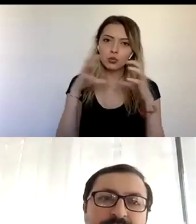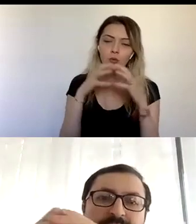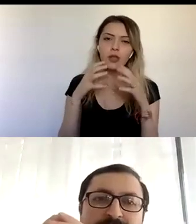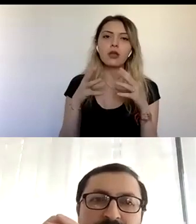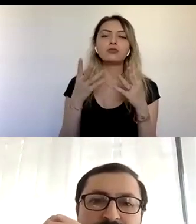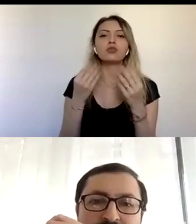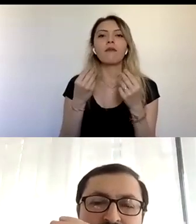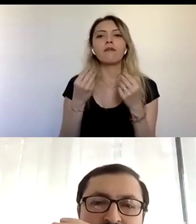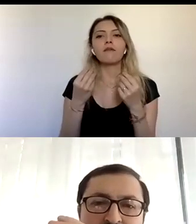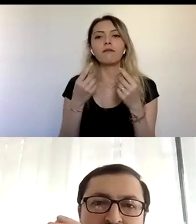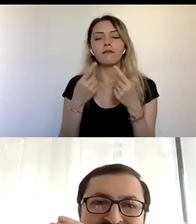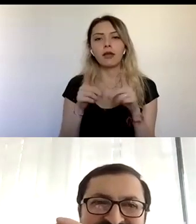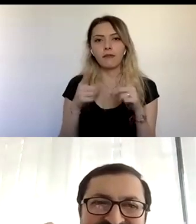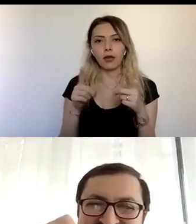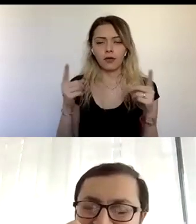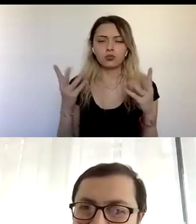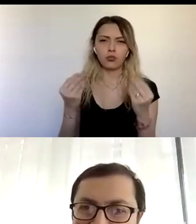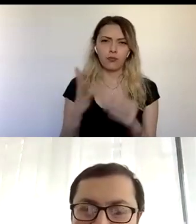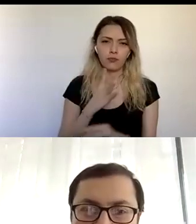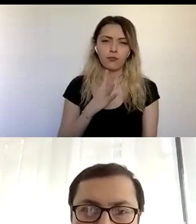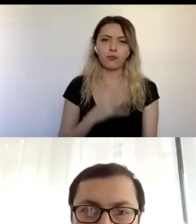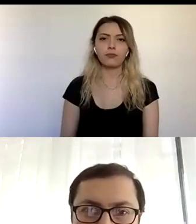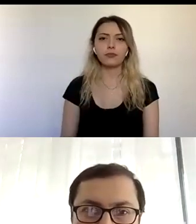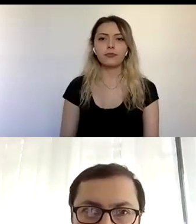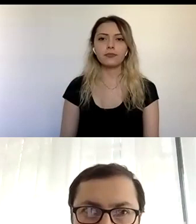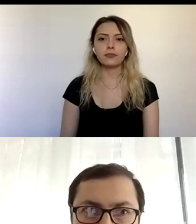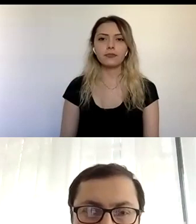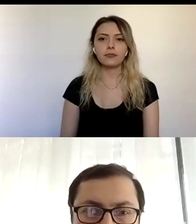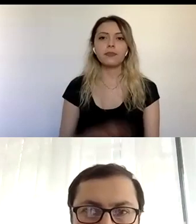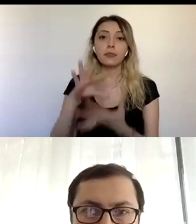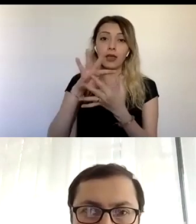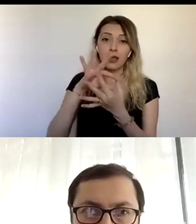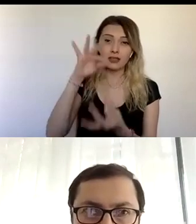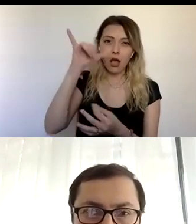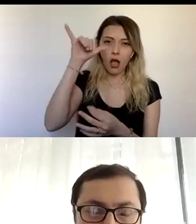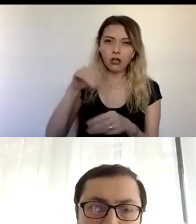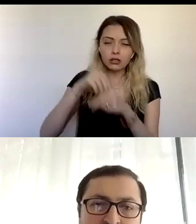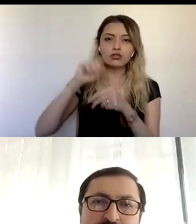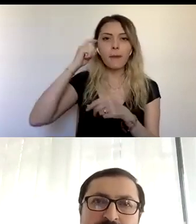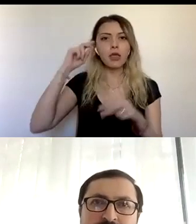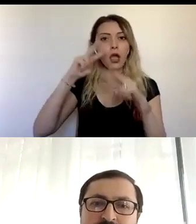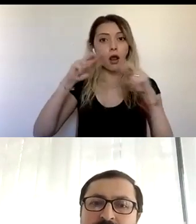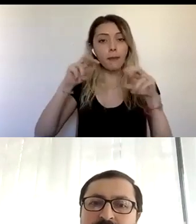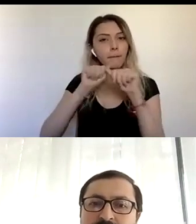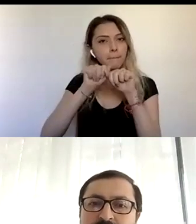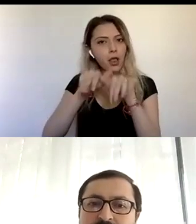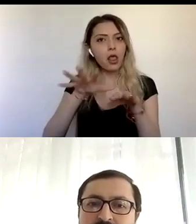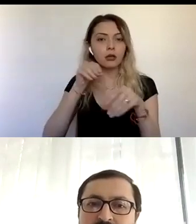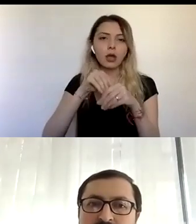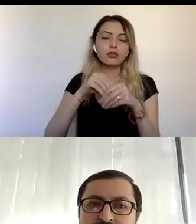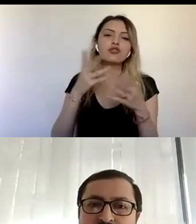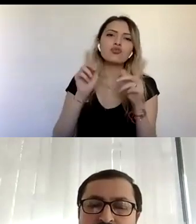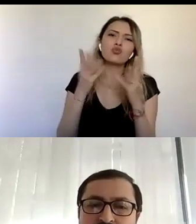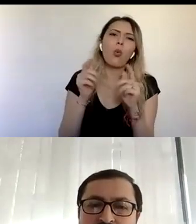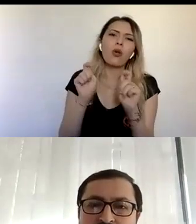bilgi deneyim seviyesine sahip örgütler için gerekiyor. İzleme ve paylaşım bilgilerini paylaşmak için. Mümkün olan en güvenli hale getirmek